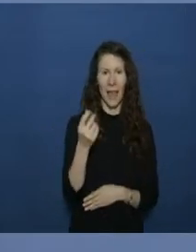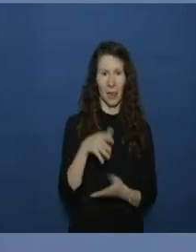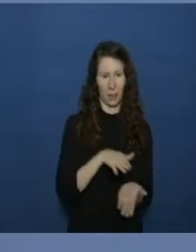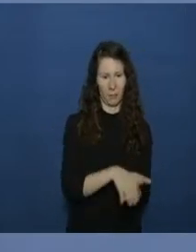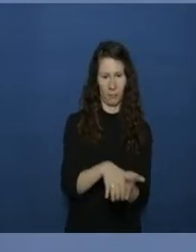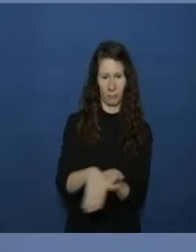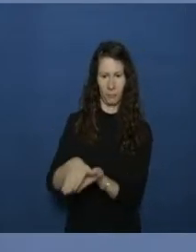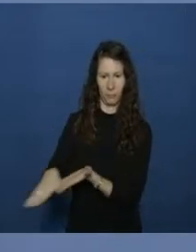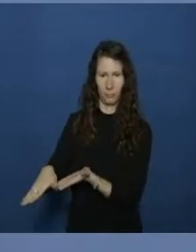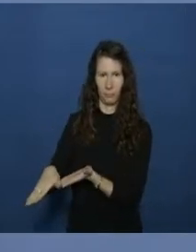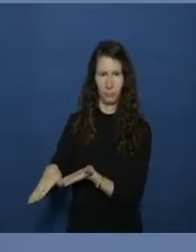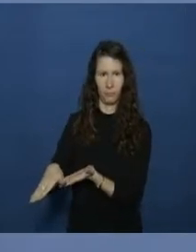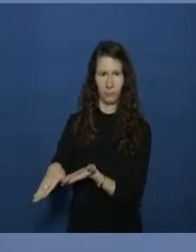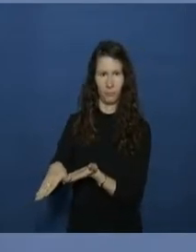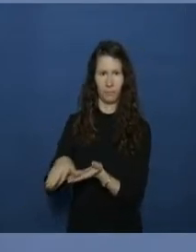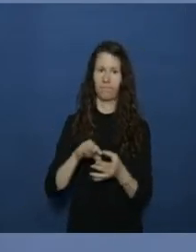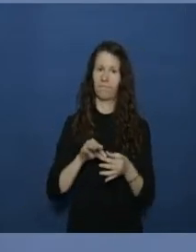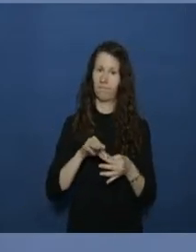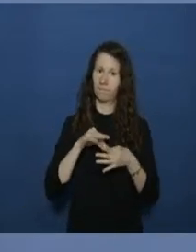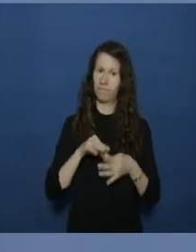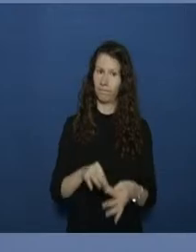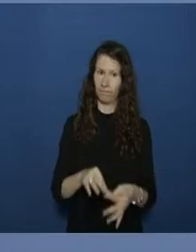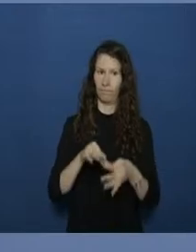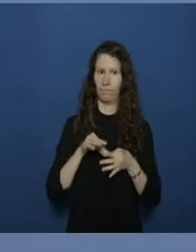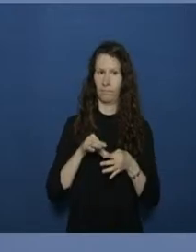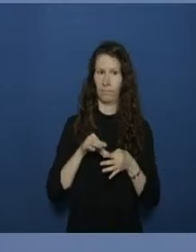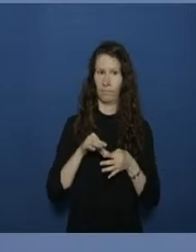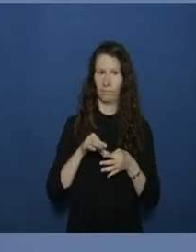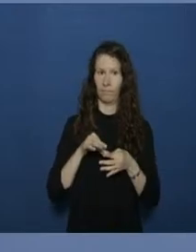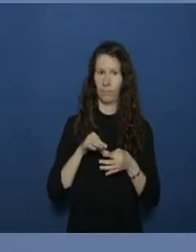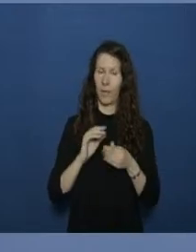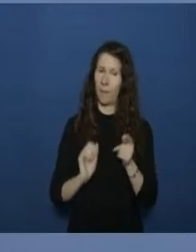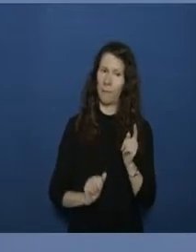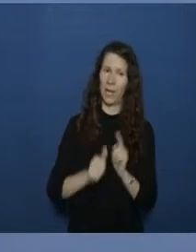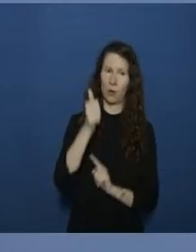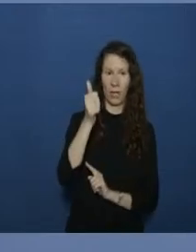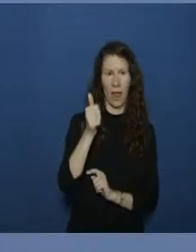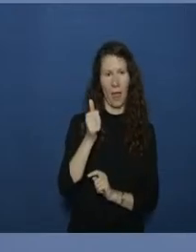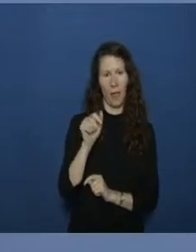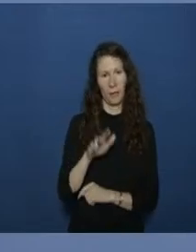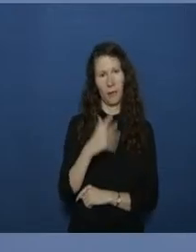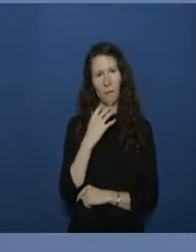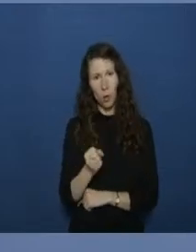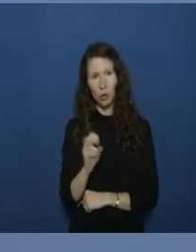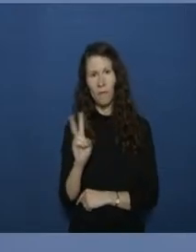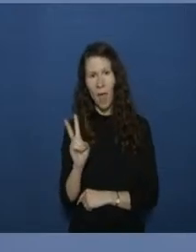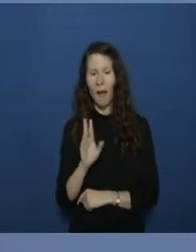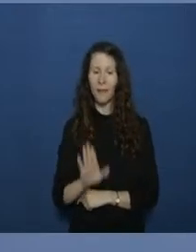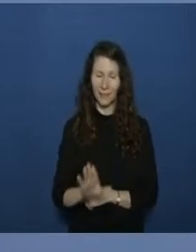Mittel, die sich eng an den Prioritäten und Wünschen dieser Gruppe orientiert.